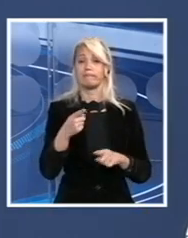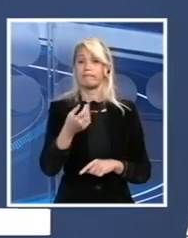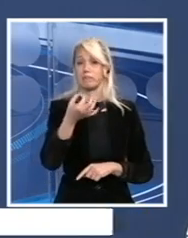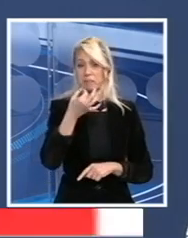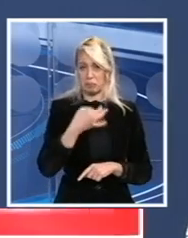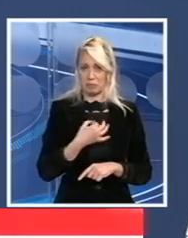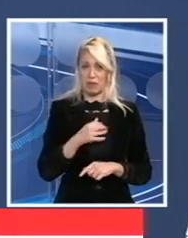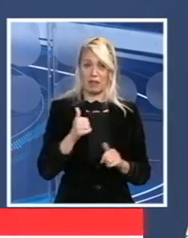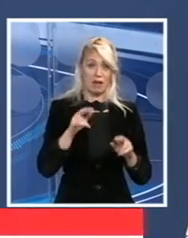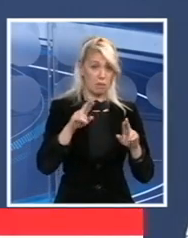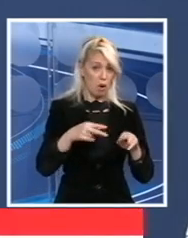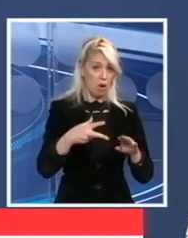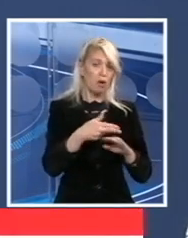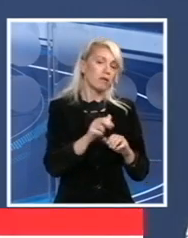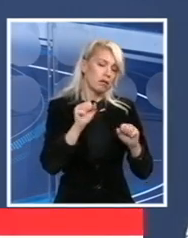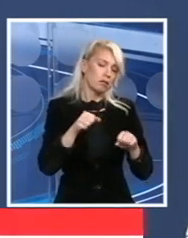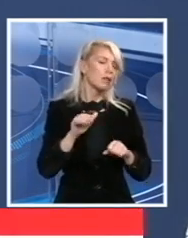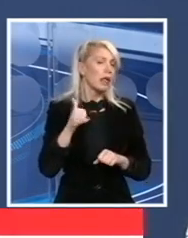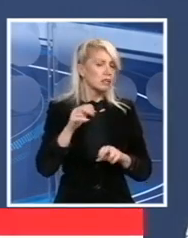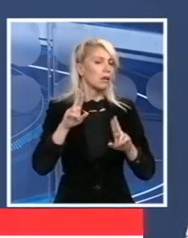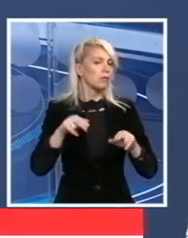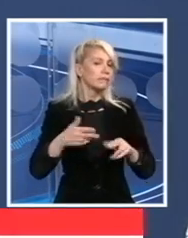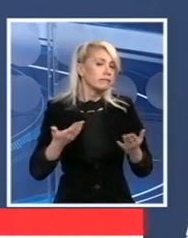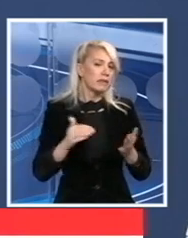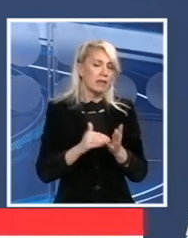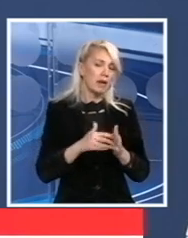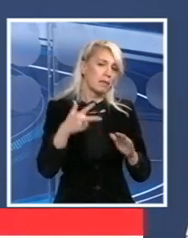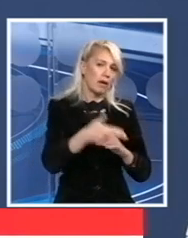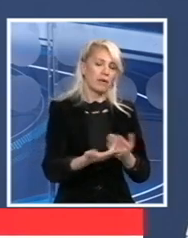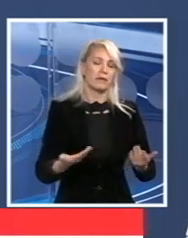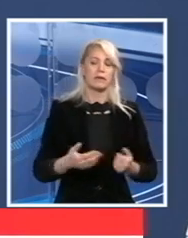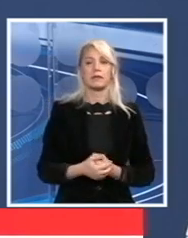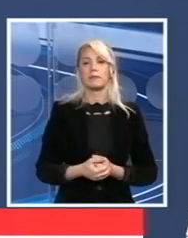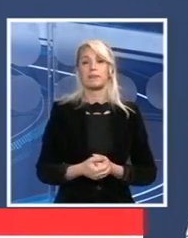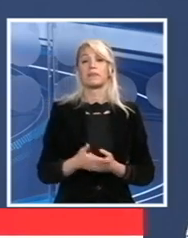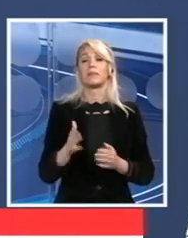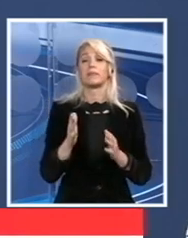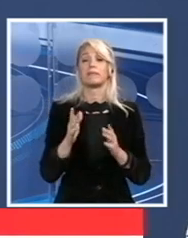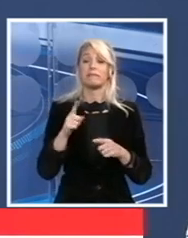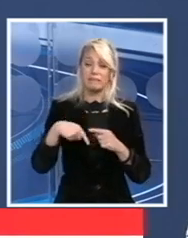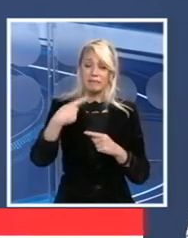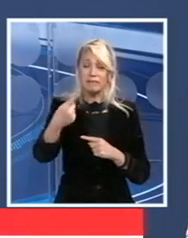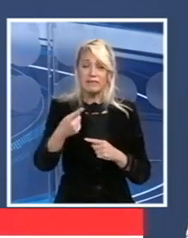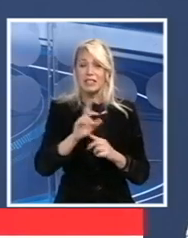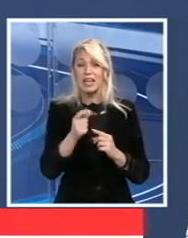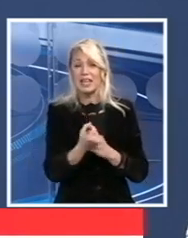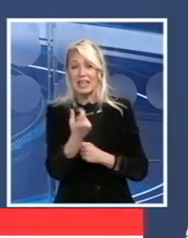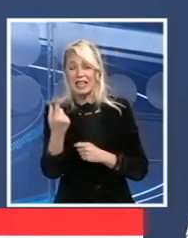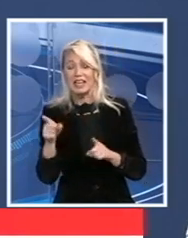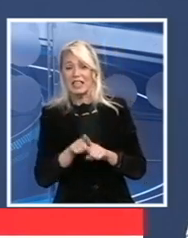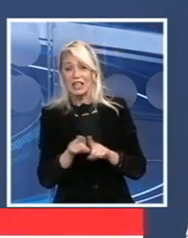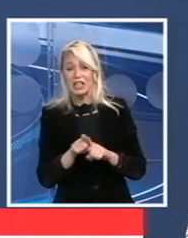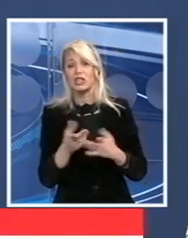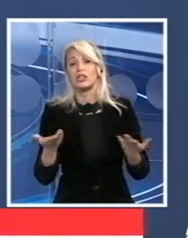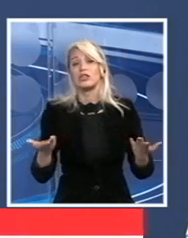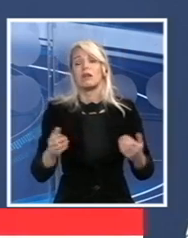se to moglo sprečiti, da, apsolutno jeste. Da li moramo učiniti sve da se tako više ništa ne ponovi,